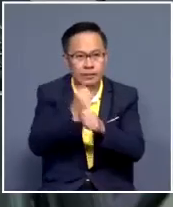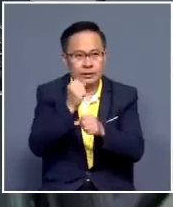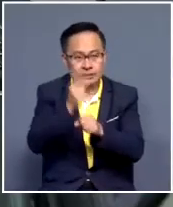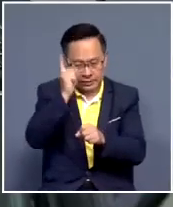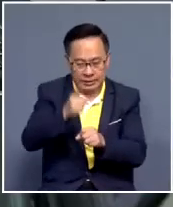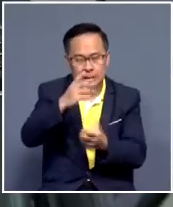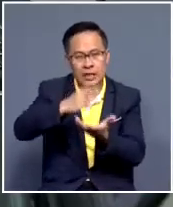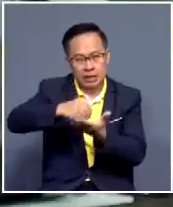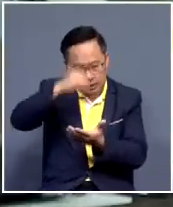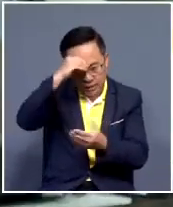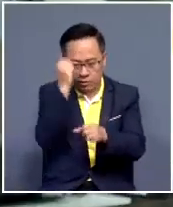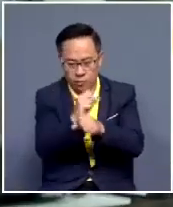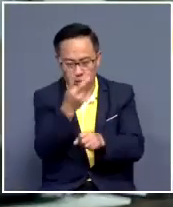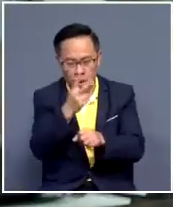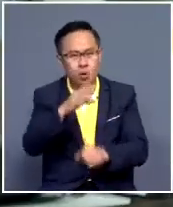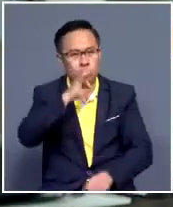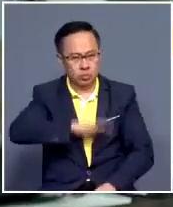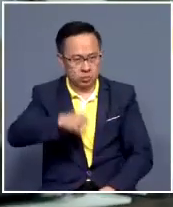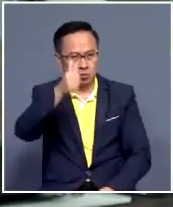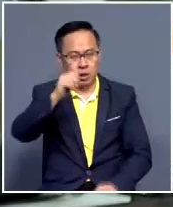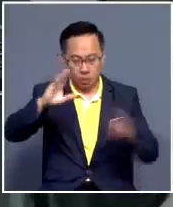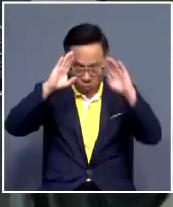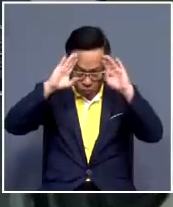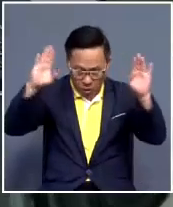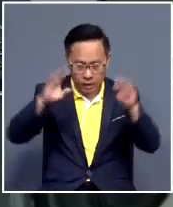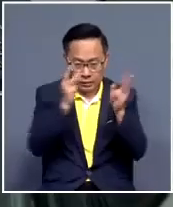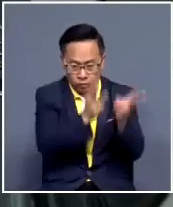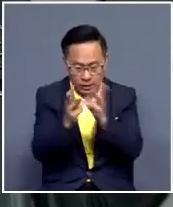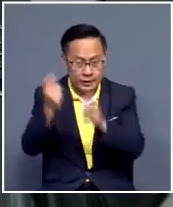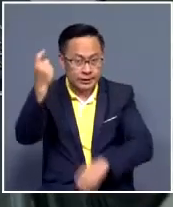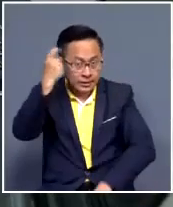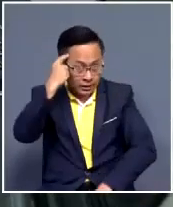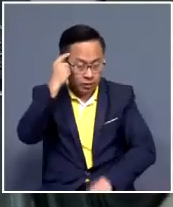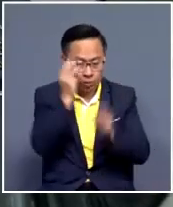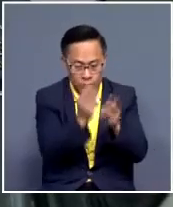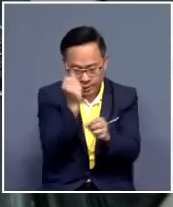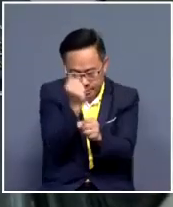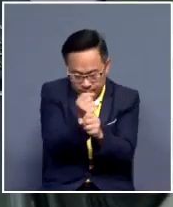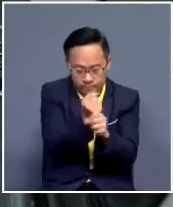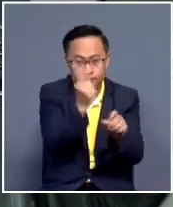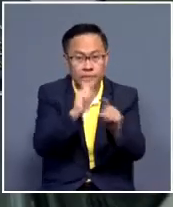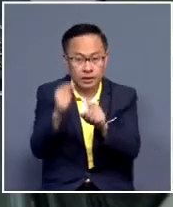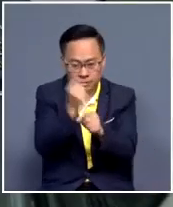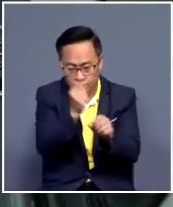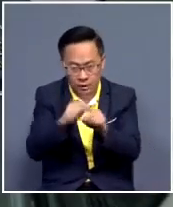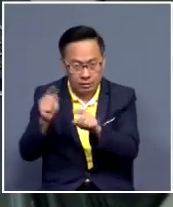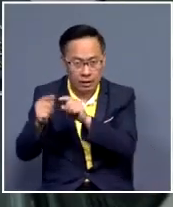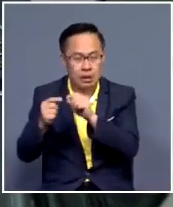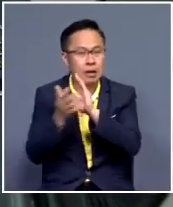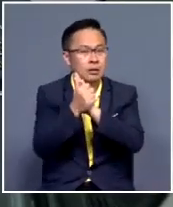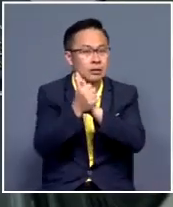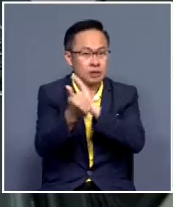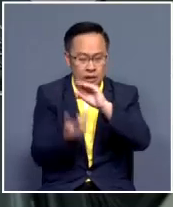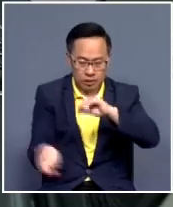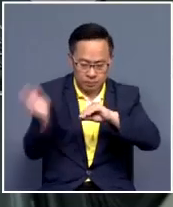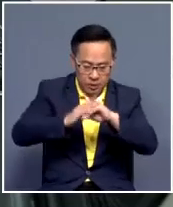เรียนเฉยๆภายในห้องเรียนนะคะคือสิ่งที่เราได้เนี่ยเราได้กระบวนการคิดเราได้กระบวนการทำเราได้ทักษะในการที่จ